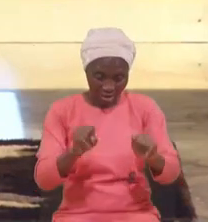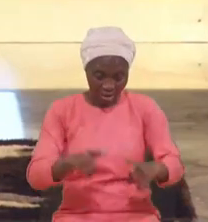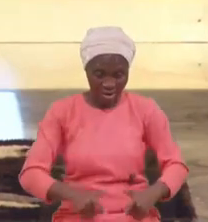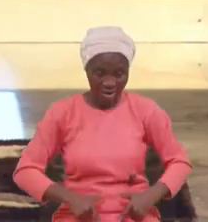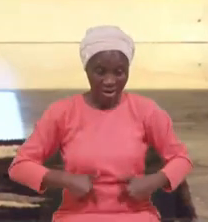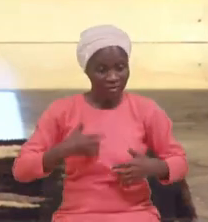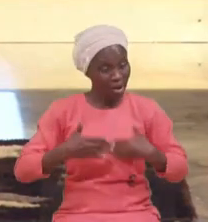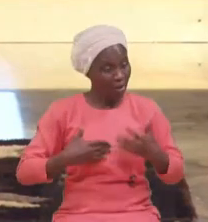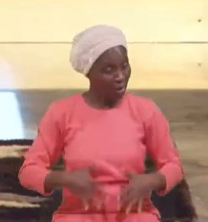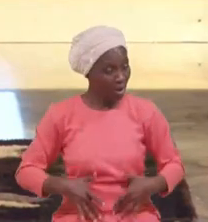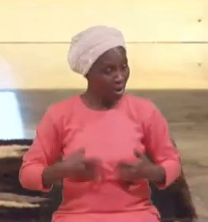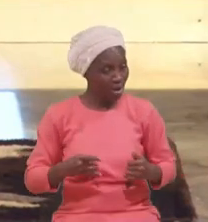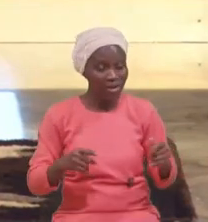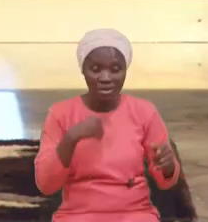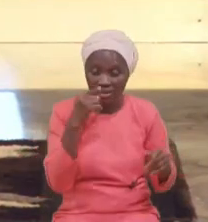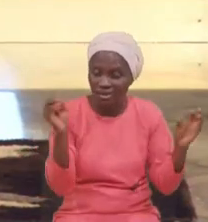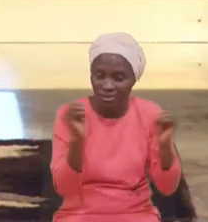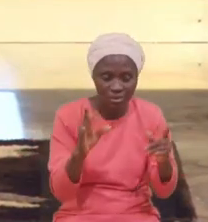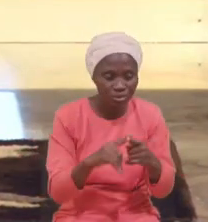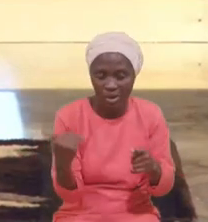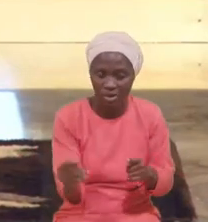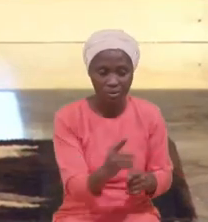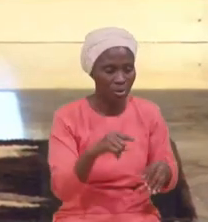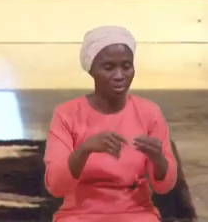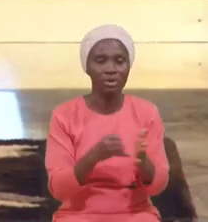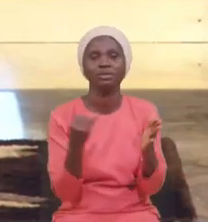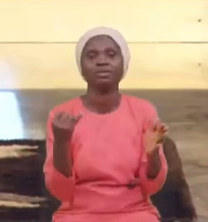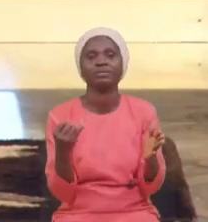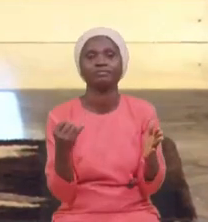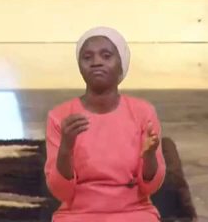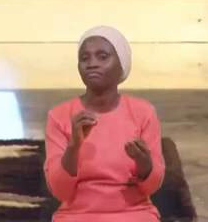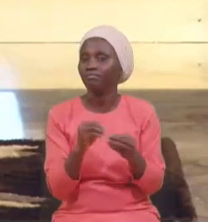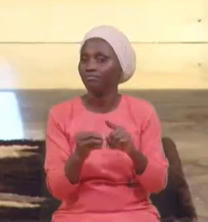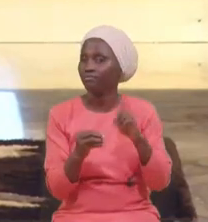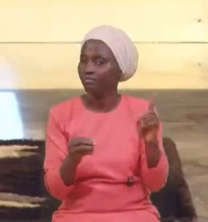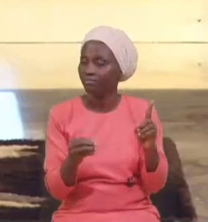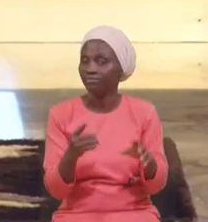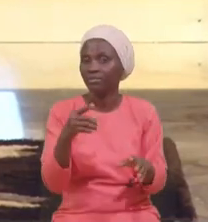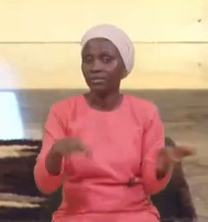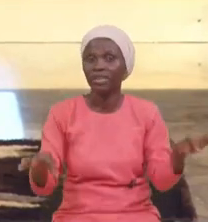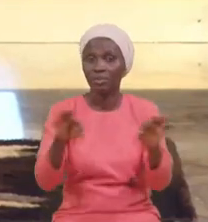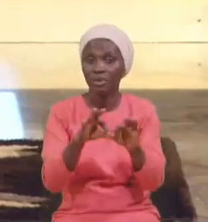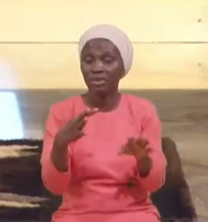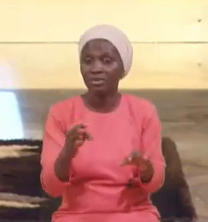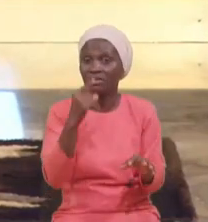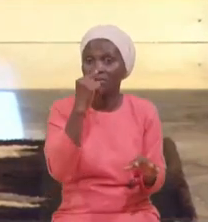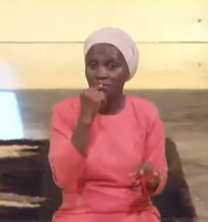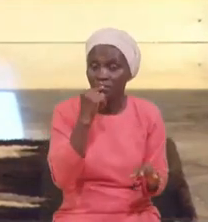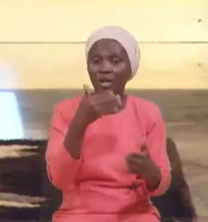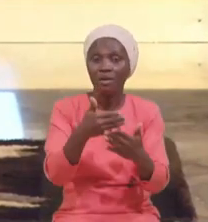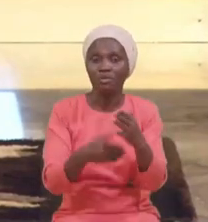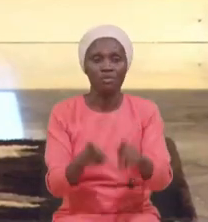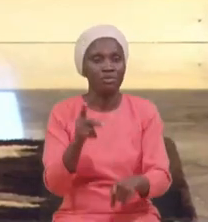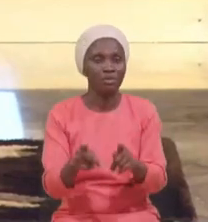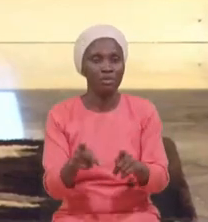vie. Alors ne n'en dites rien à personne. Numéro 1, la particularité du silence